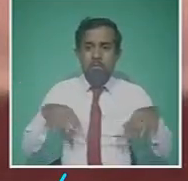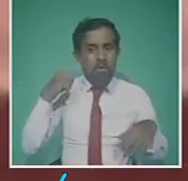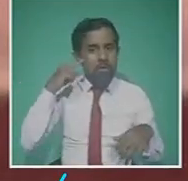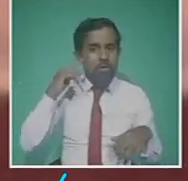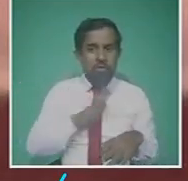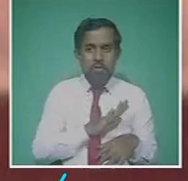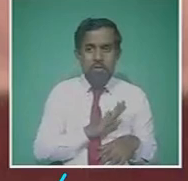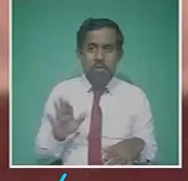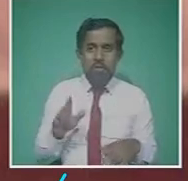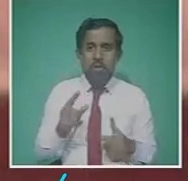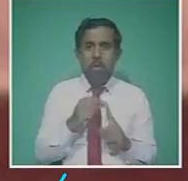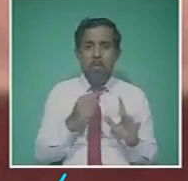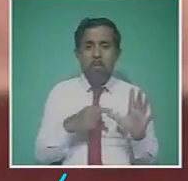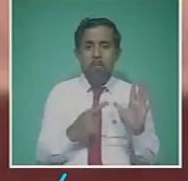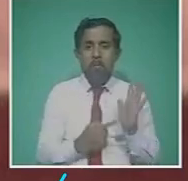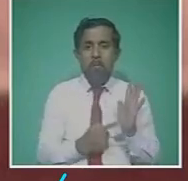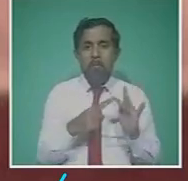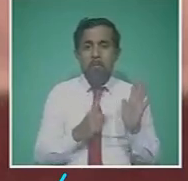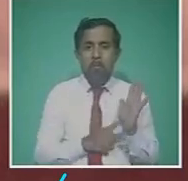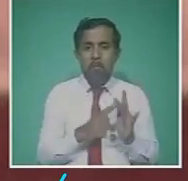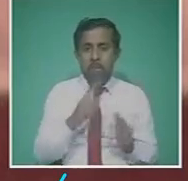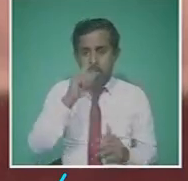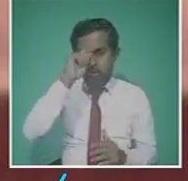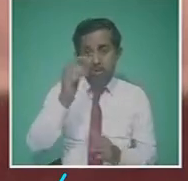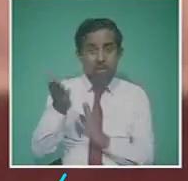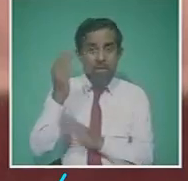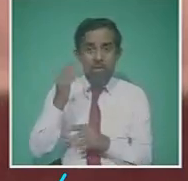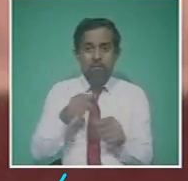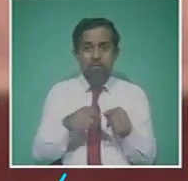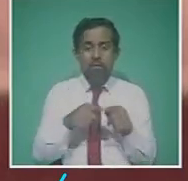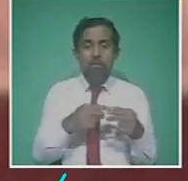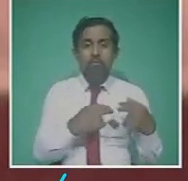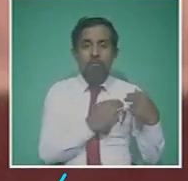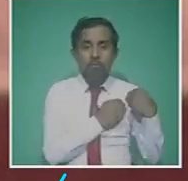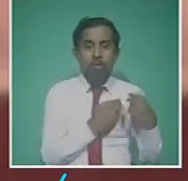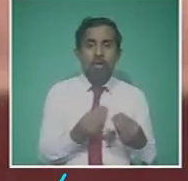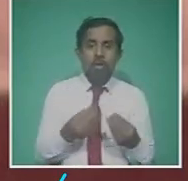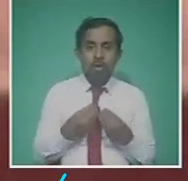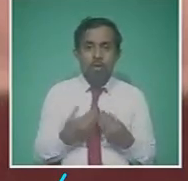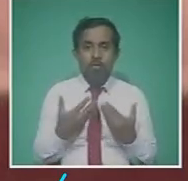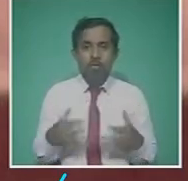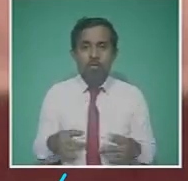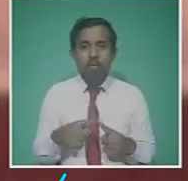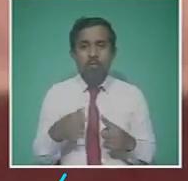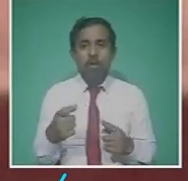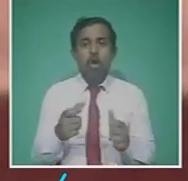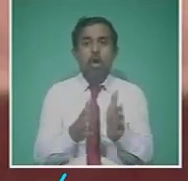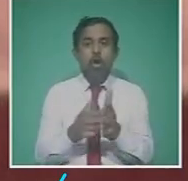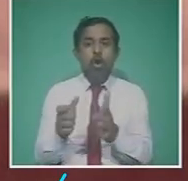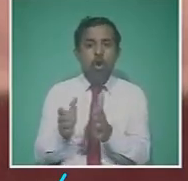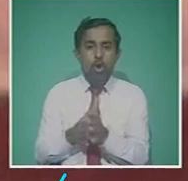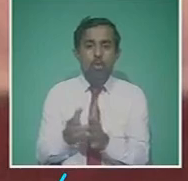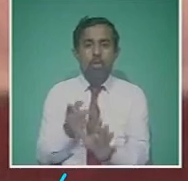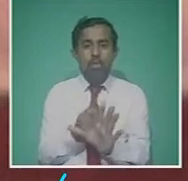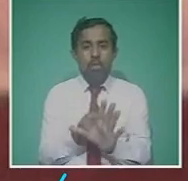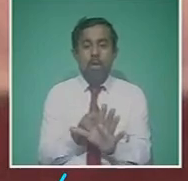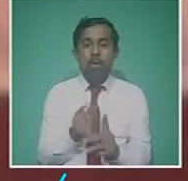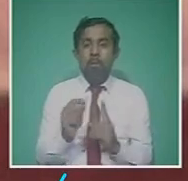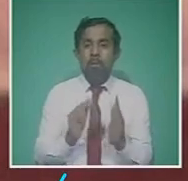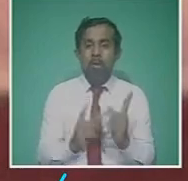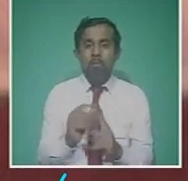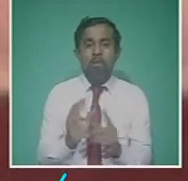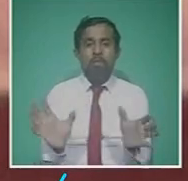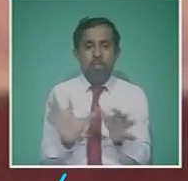අද පාටලි චම්පක හිටපු ඇමතිතුමා ඒ වගේ වගකීම් අරගෙන තියෙනවා අනෙකුත් කමිටු වලට තරුණ මන්ත්‍රීවරුන්ට